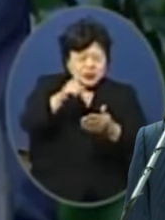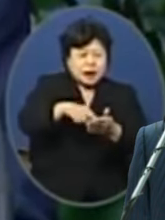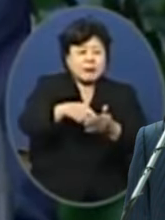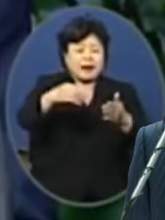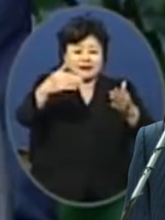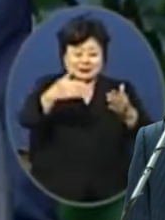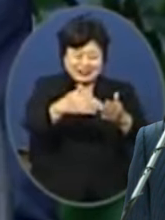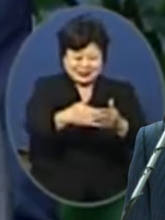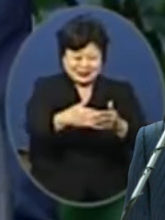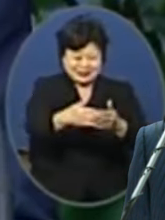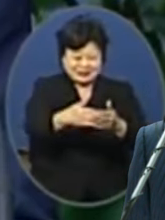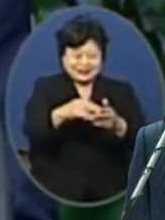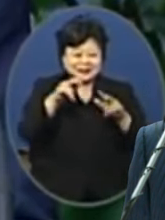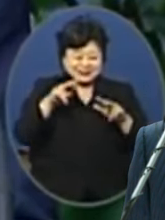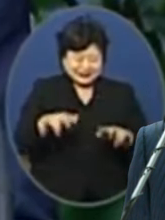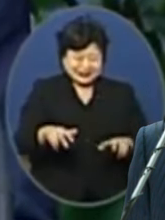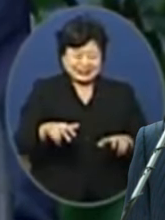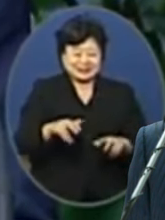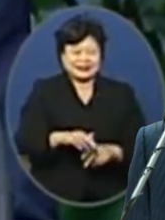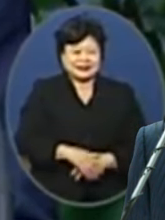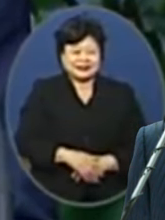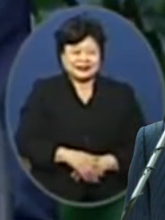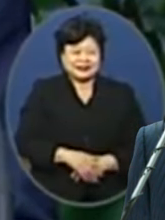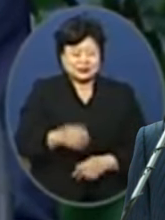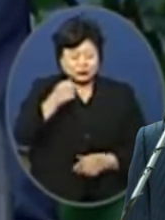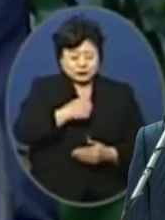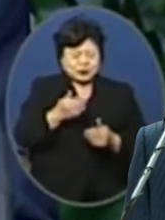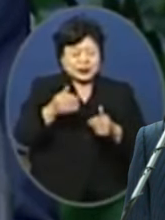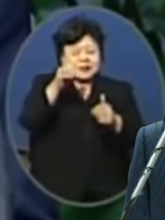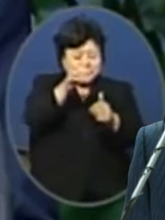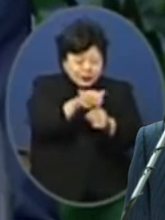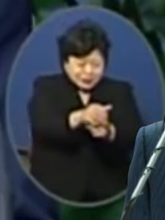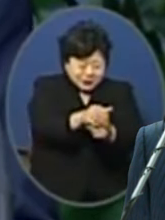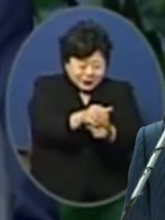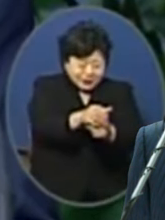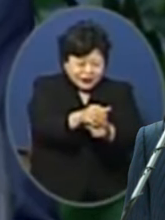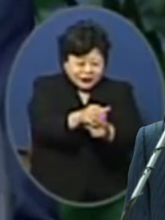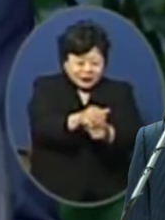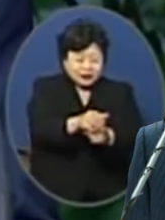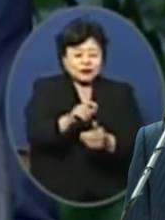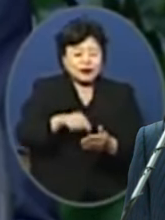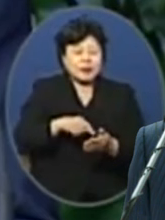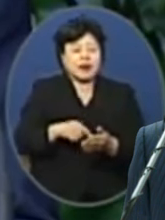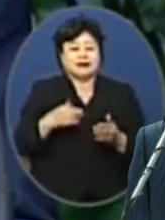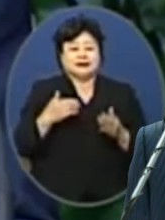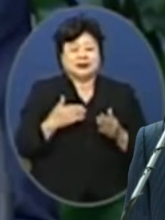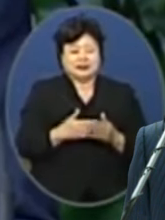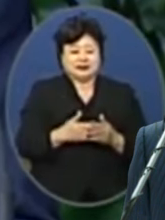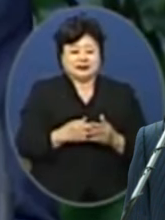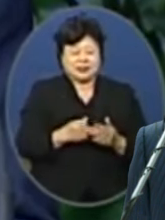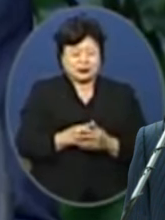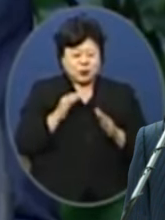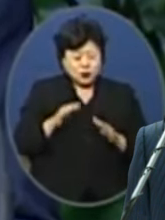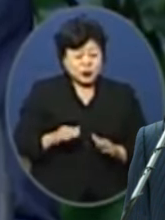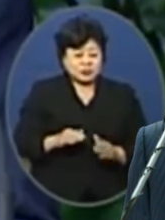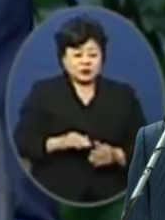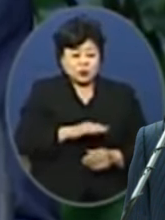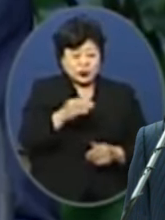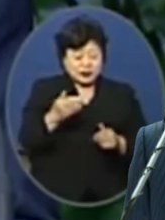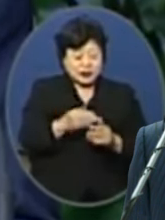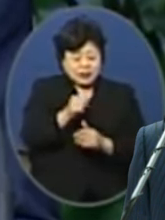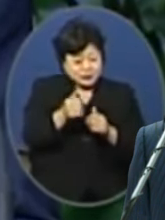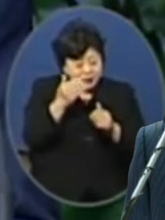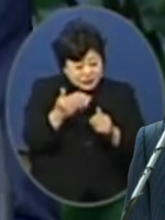놓고 난 다음에 내 영혼을 주께 맡기나이다 는 것니다 그러므로 오늘날도 우리에게